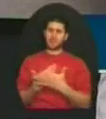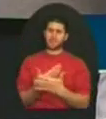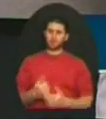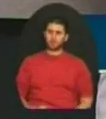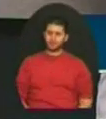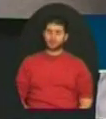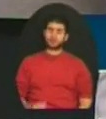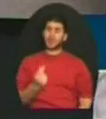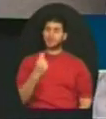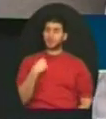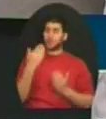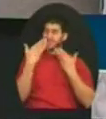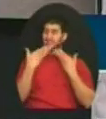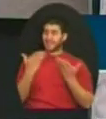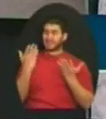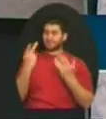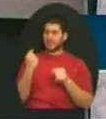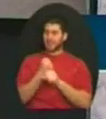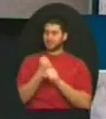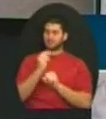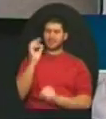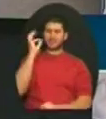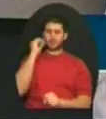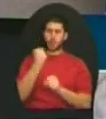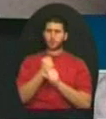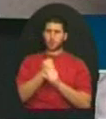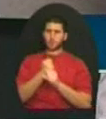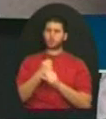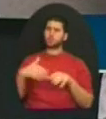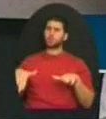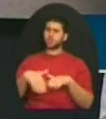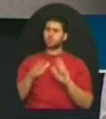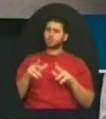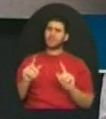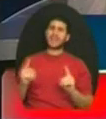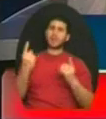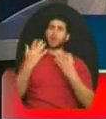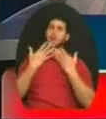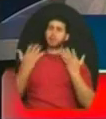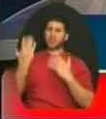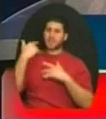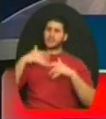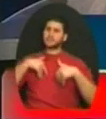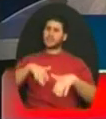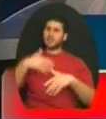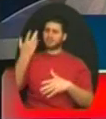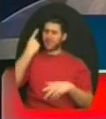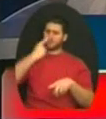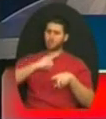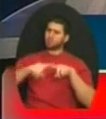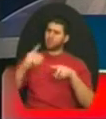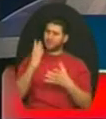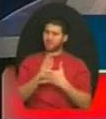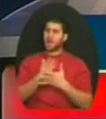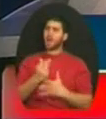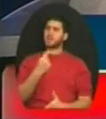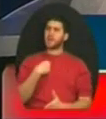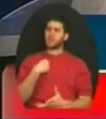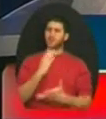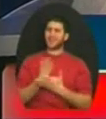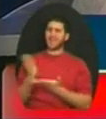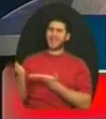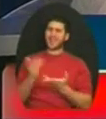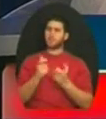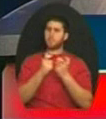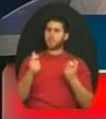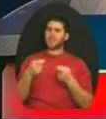כן, אנחנו נחשפים לפעילות של נשים עושות שלום, בעיקר כשיש אירוע גדול, הייתה צעדה לפני כמה חודשים, אנחנו ערכנו באולפן